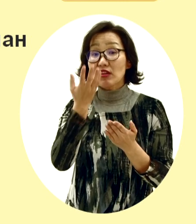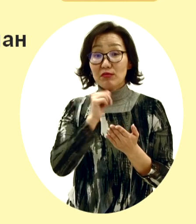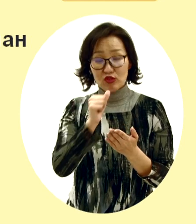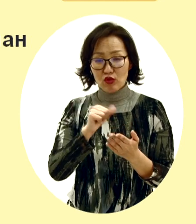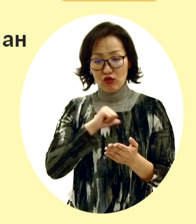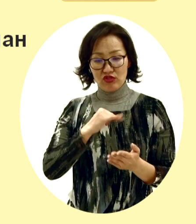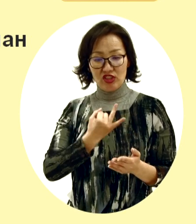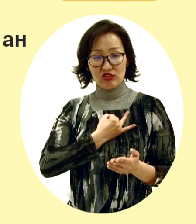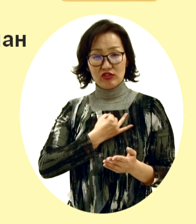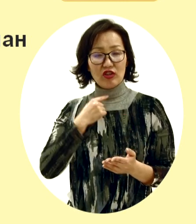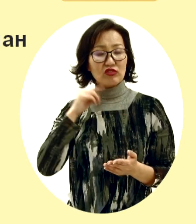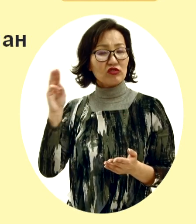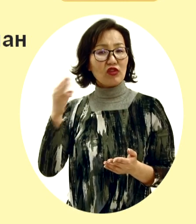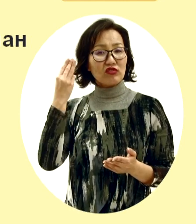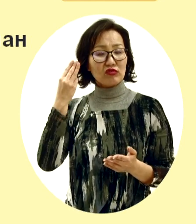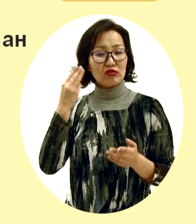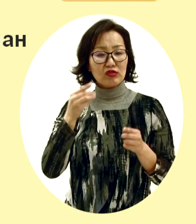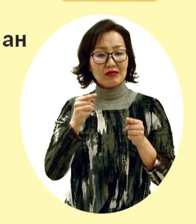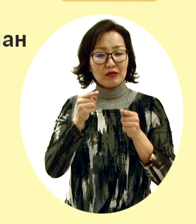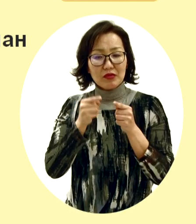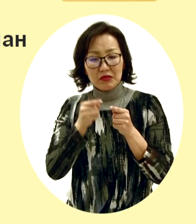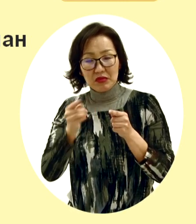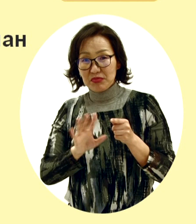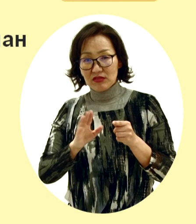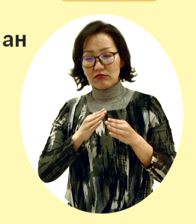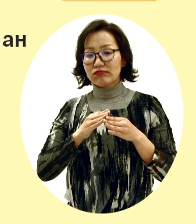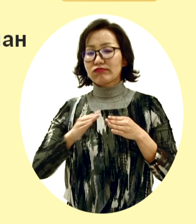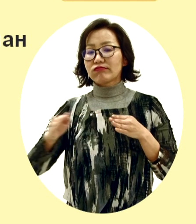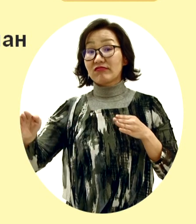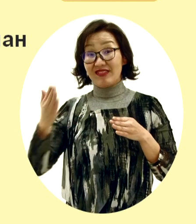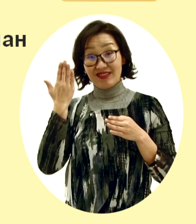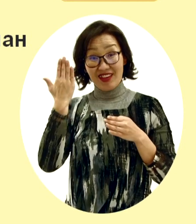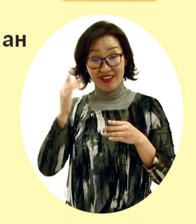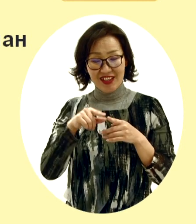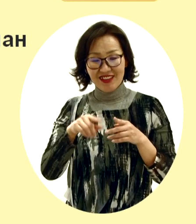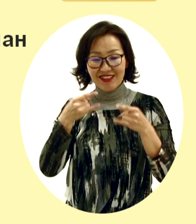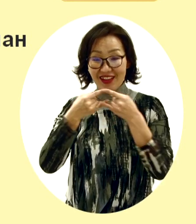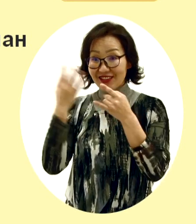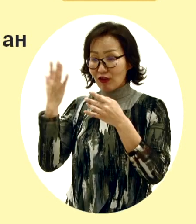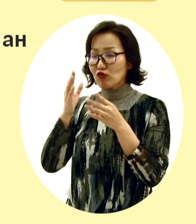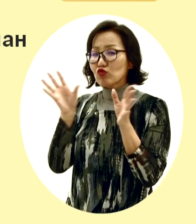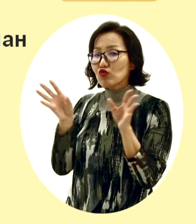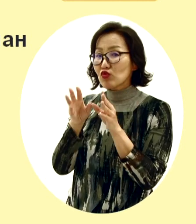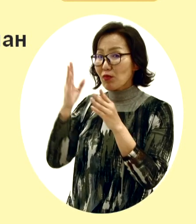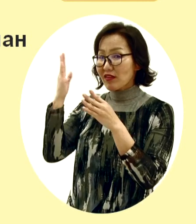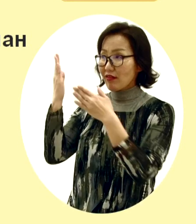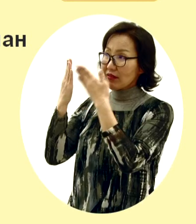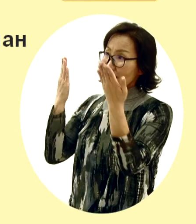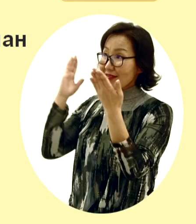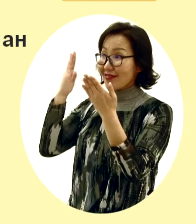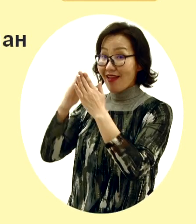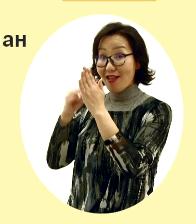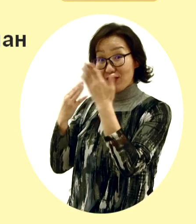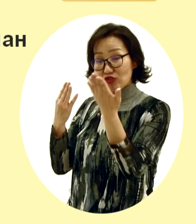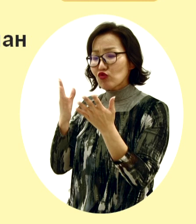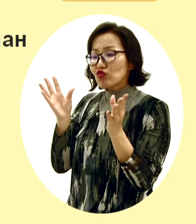итгэлтэй, тод чанга, төгдрөлгүй ярихад суралцсан. Мөн дэлгэцээр харуулж буй мэдээлэлээ цөөн үгээр товч